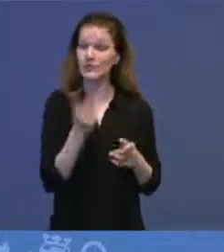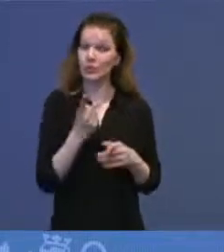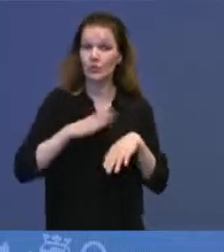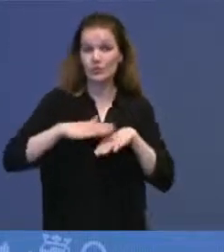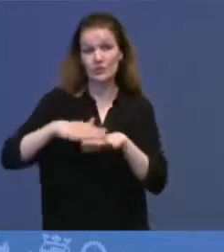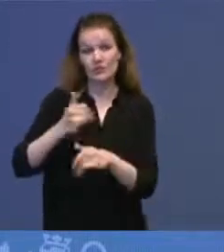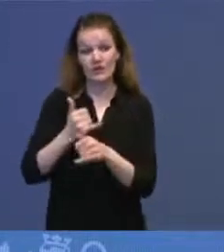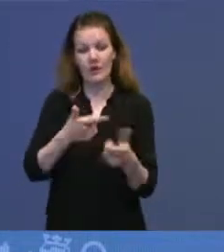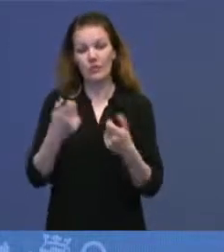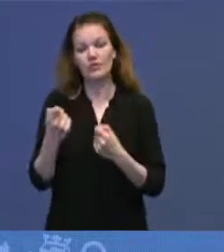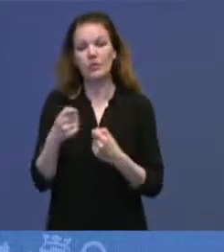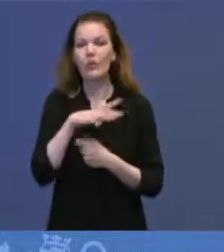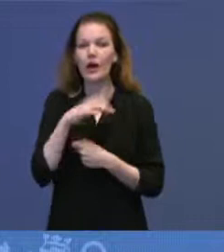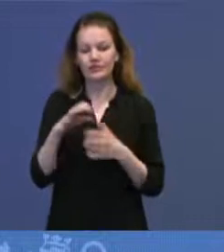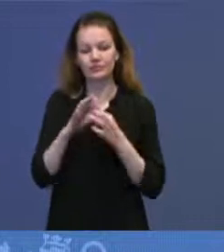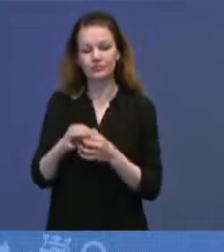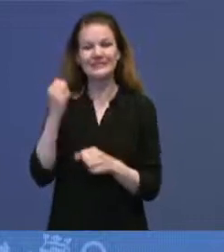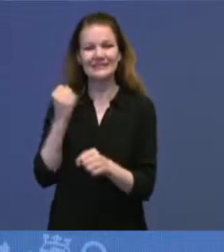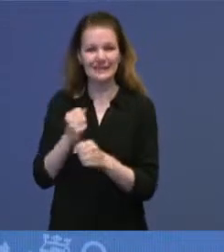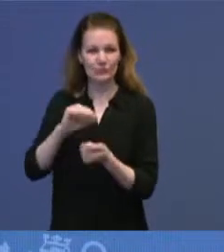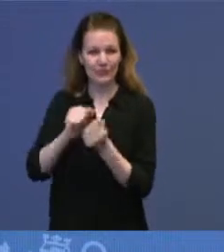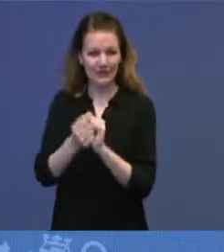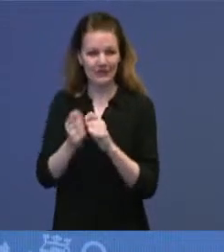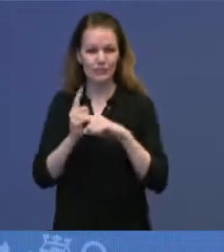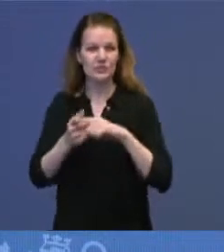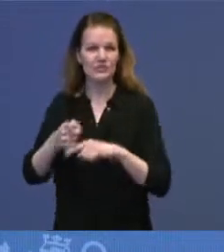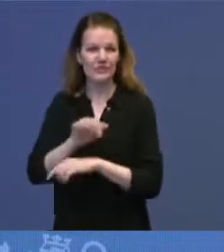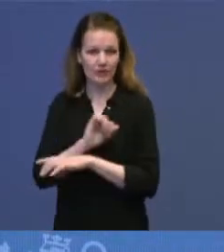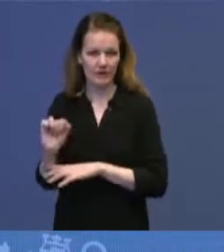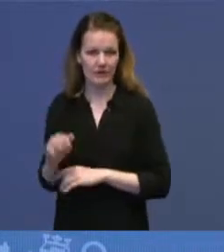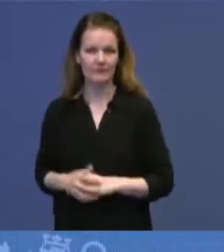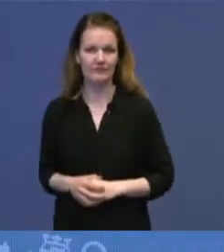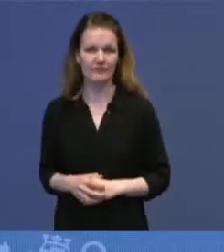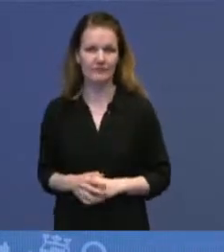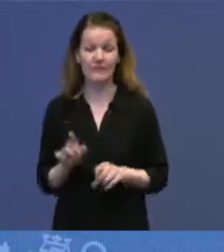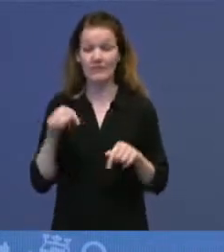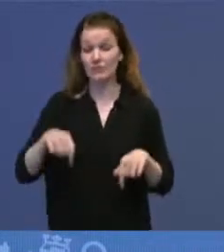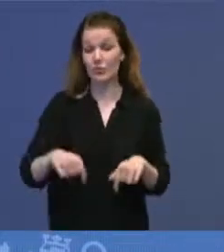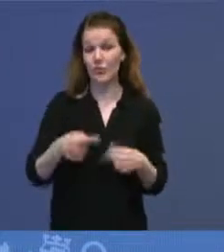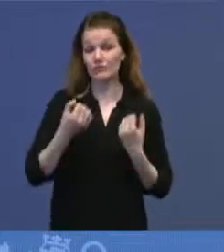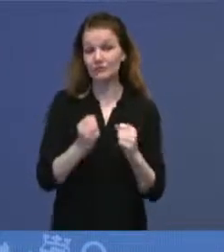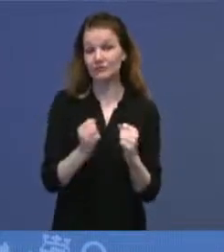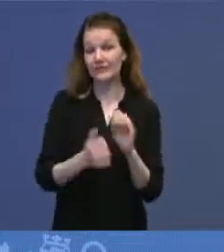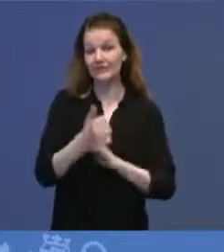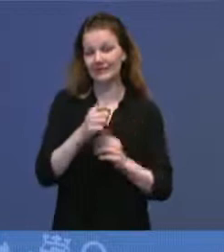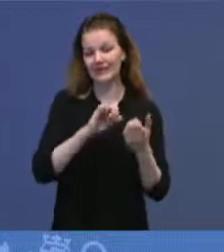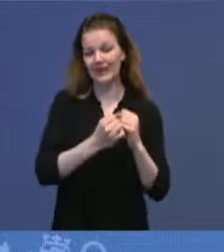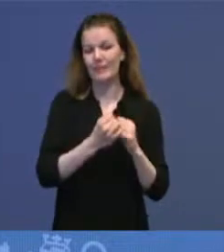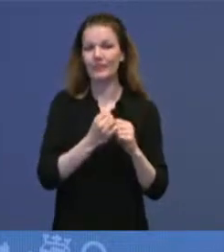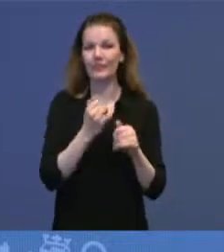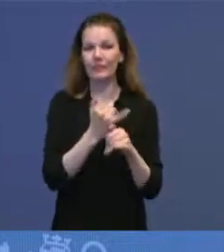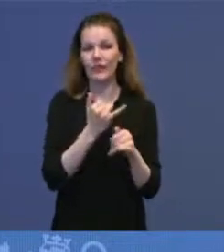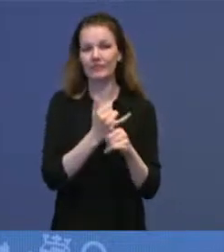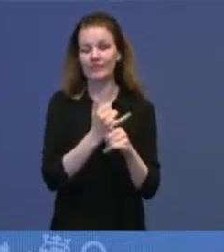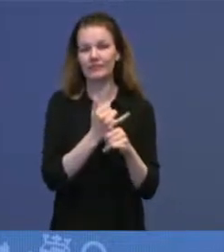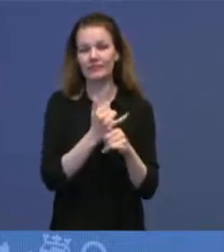hele dimensjonen knyttet til sikkerhetspolitikken og forsvar. Vi har altså foreslått nå kraftfulle grep for å styrke forsvarsevnen. Og